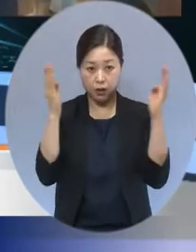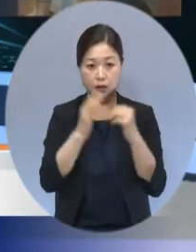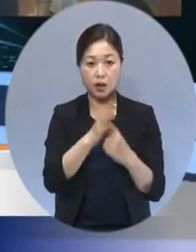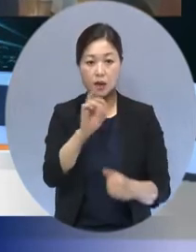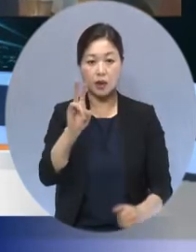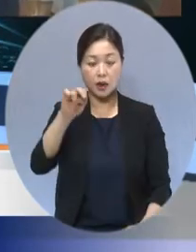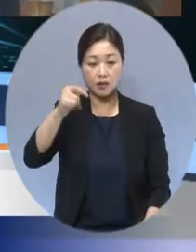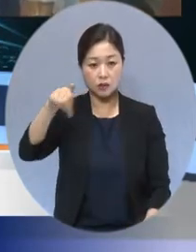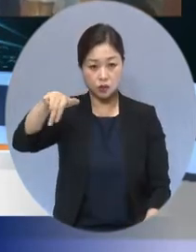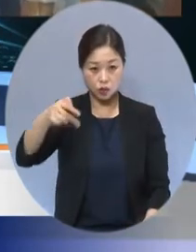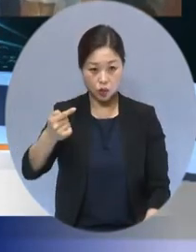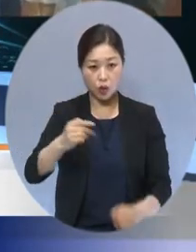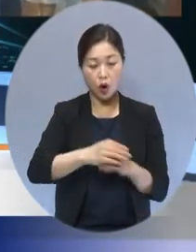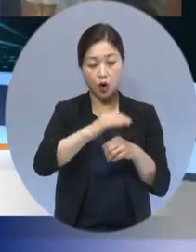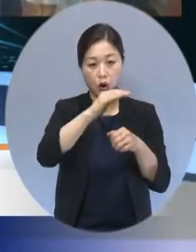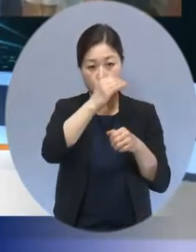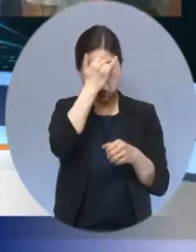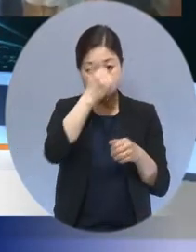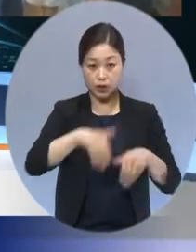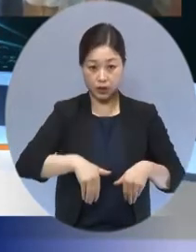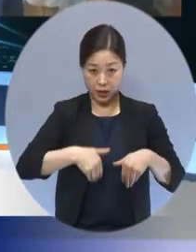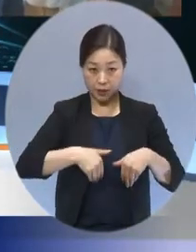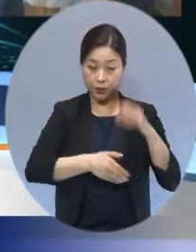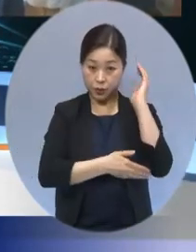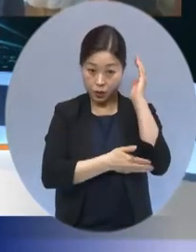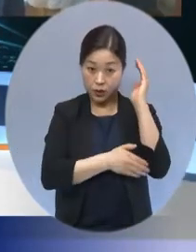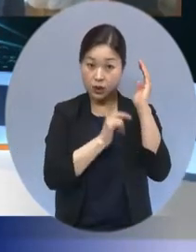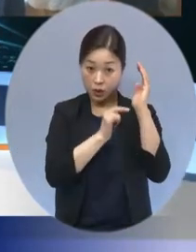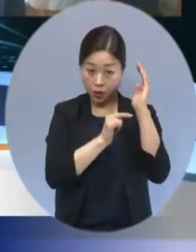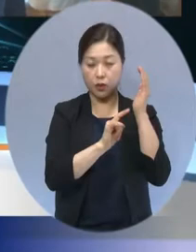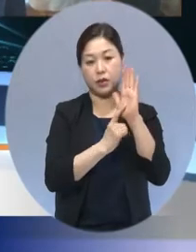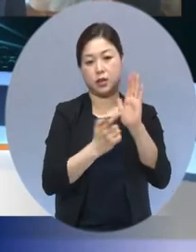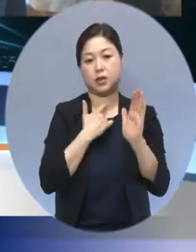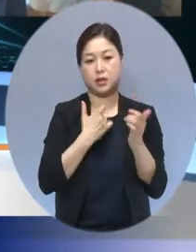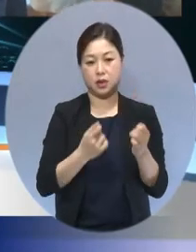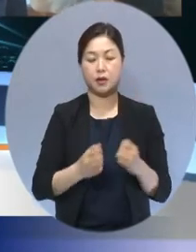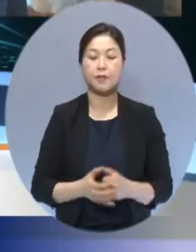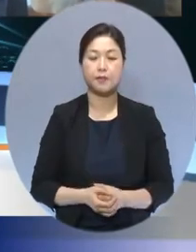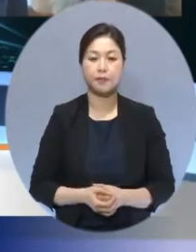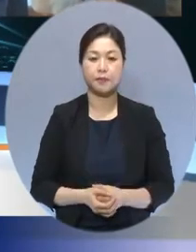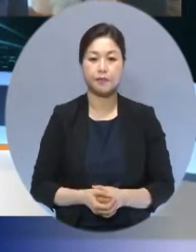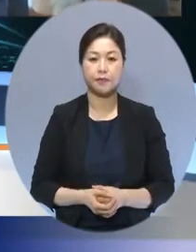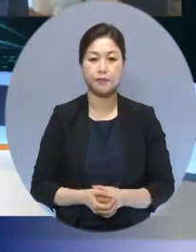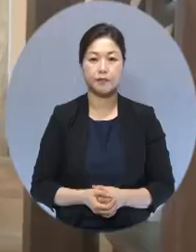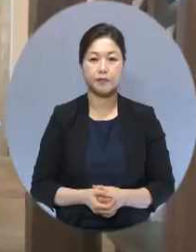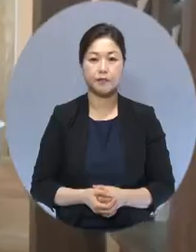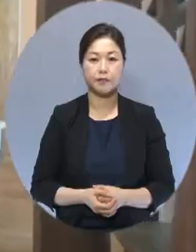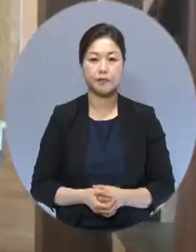양승조 충남도지사도 강연을 통해 이야기를 전했는데요. 보도에 이윤희 기자입니다.